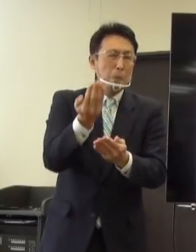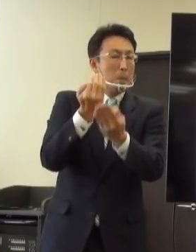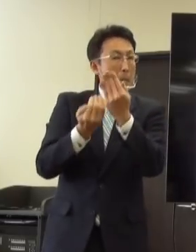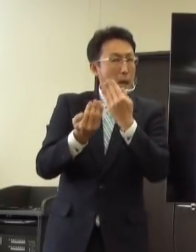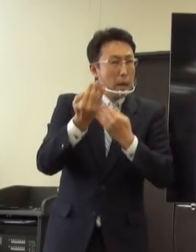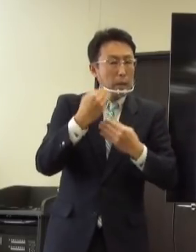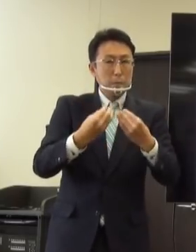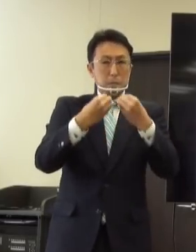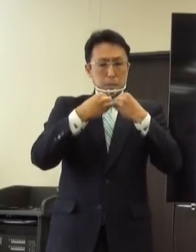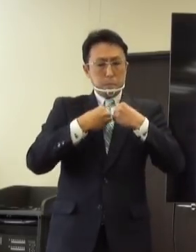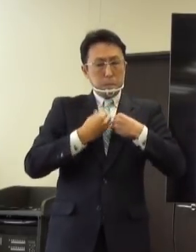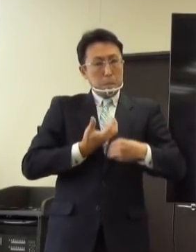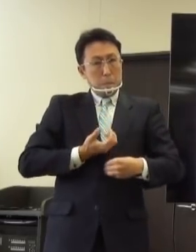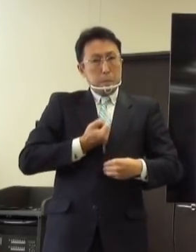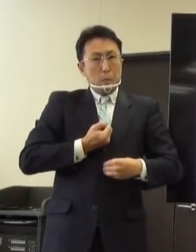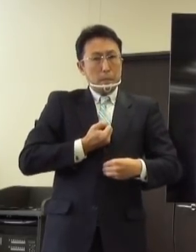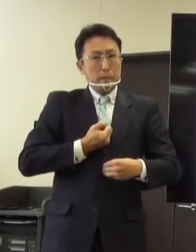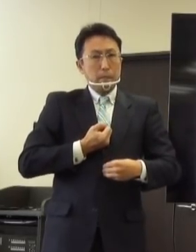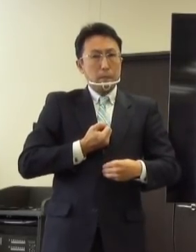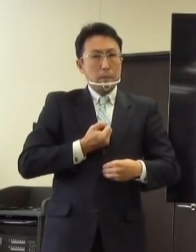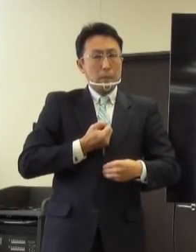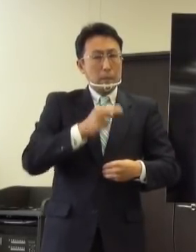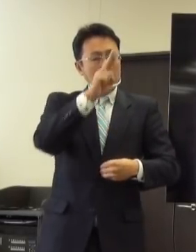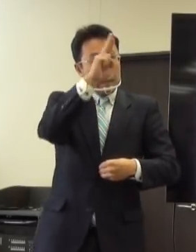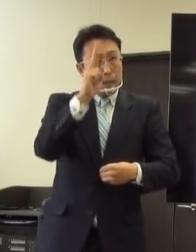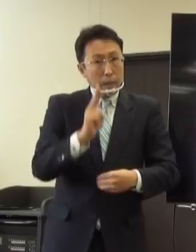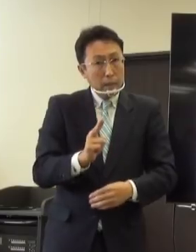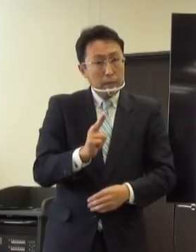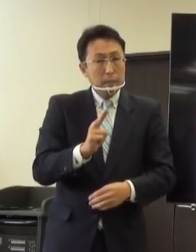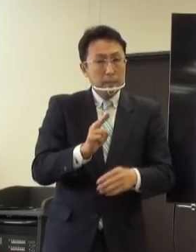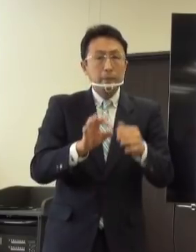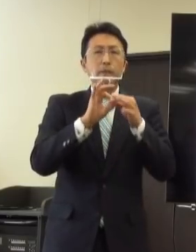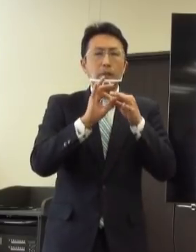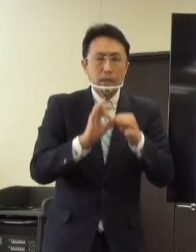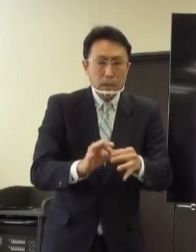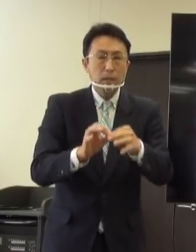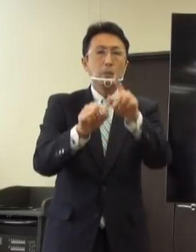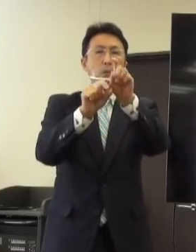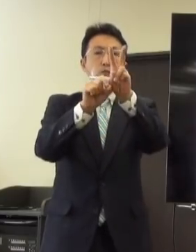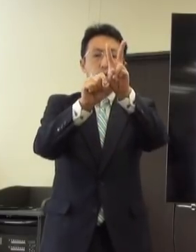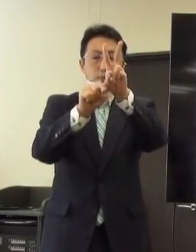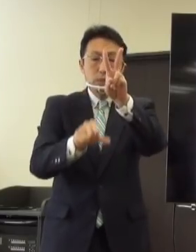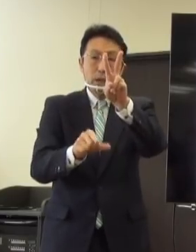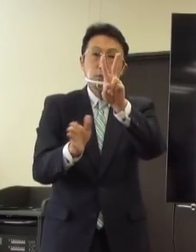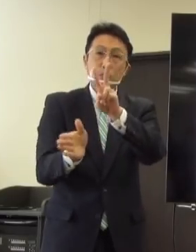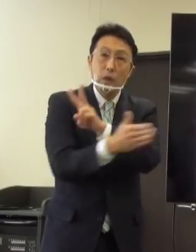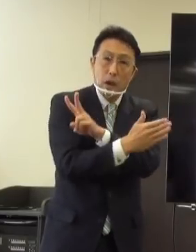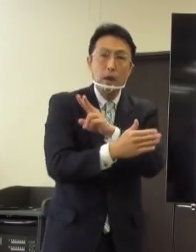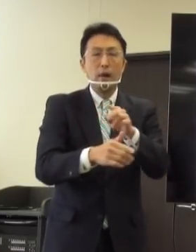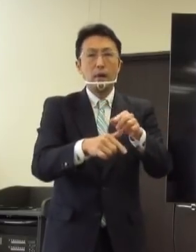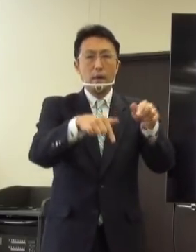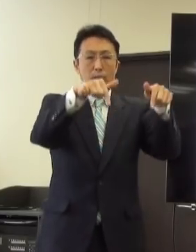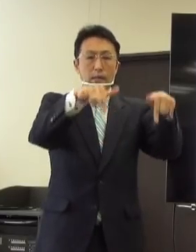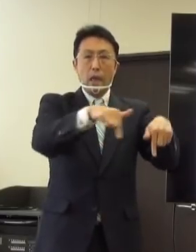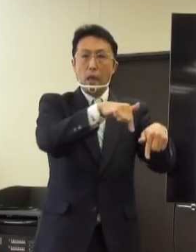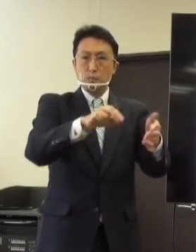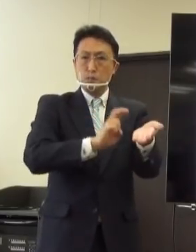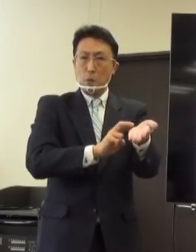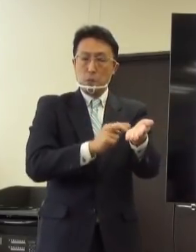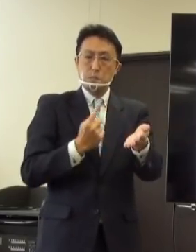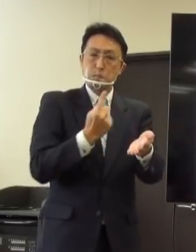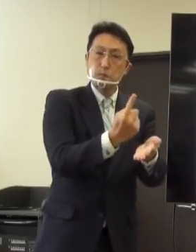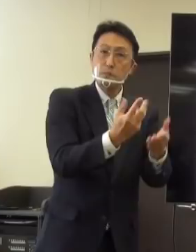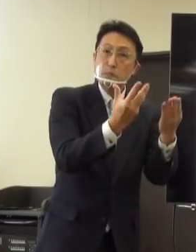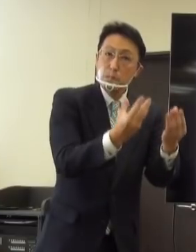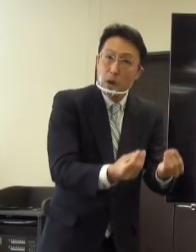々できる限り広めに見て、12月以降で特にそういった懸念のある方はご相